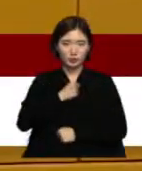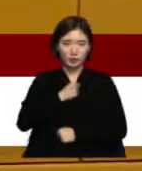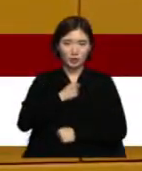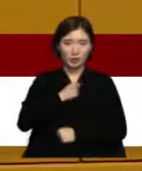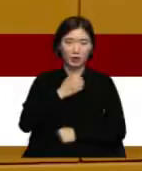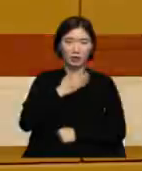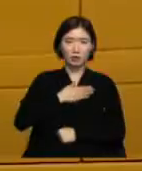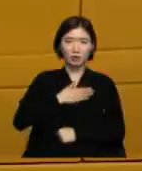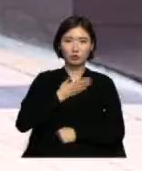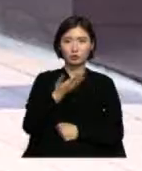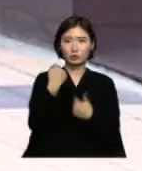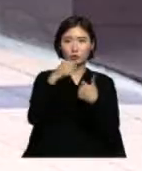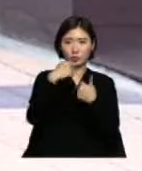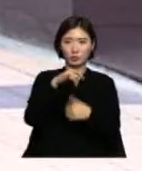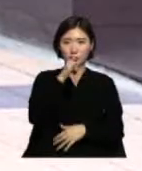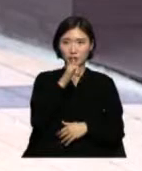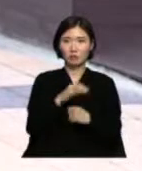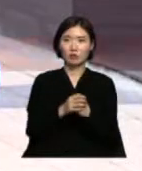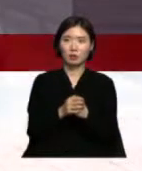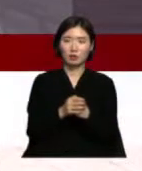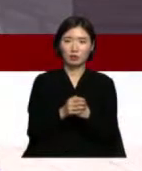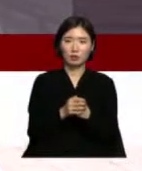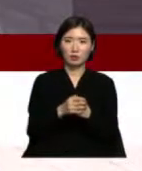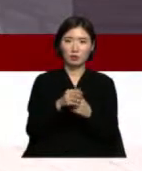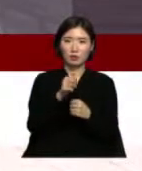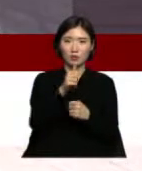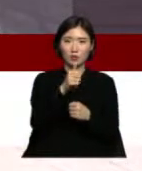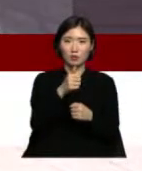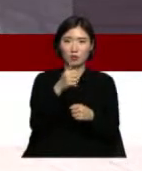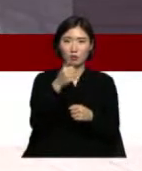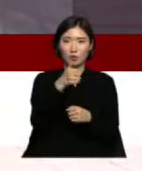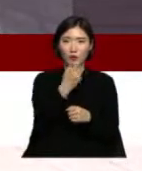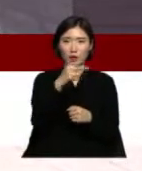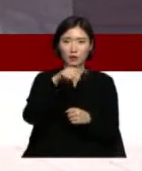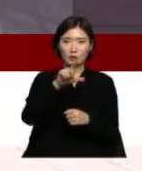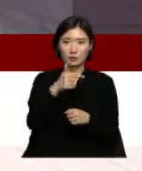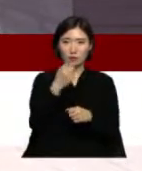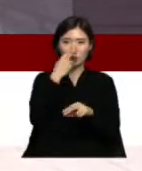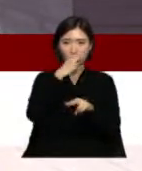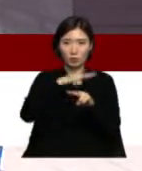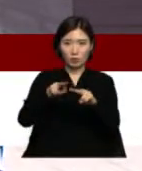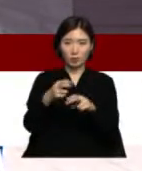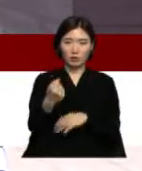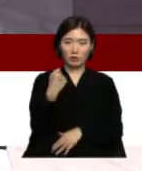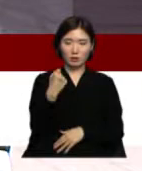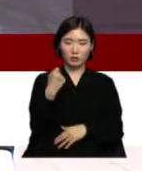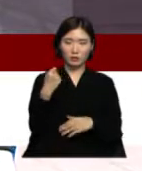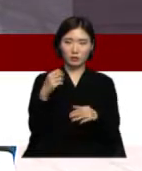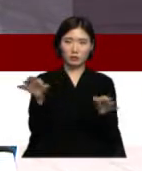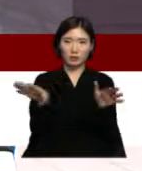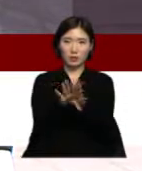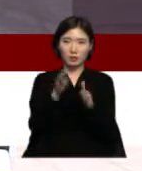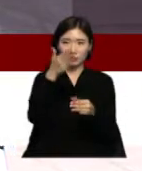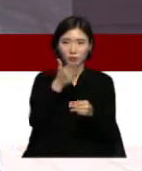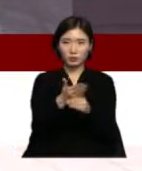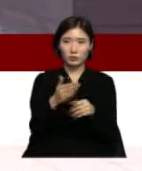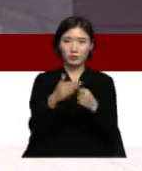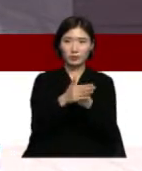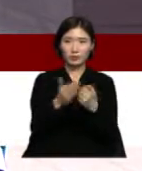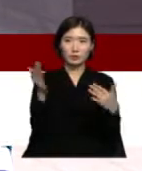교육도 진행하고 있습니다. 화석연료 에너지가 이제 고갈되잖아요. 그래서 학생들에게 신재생 에너지에